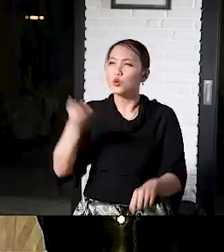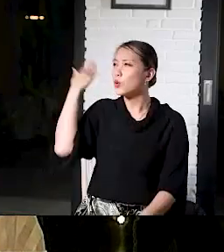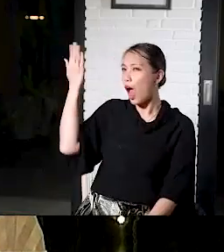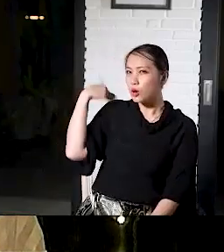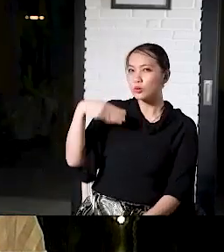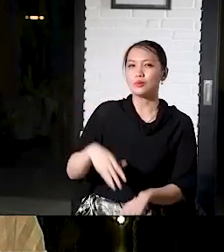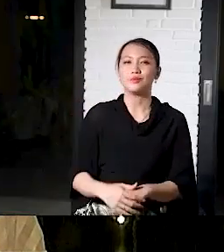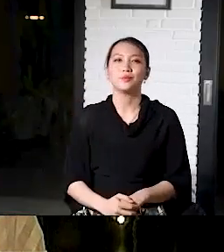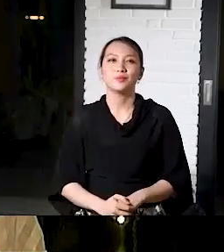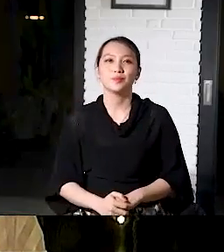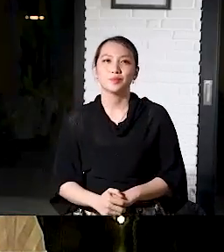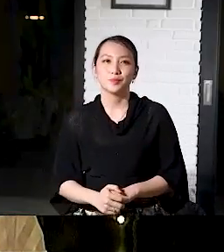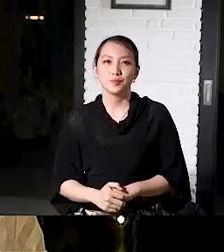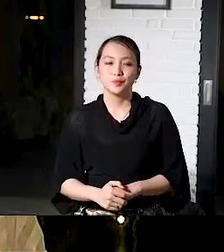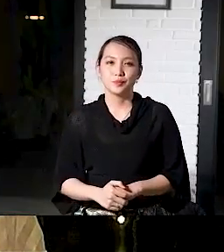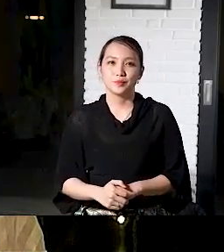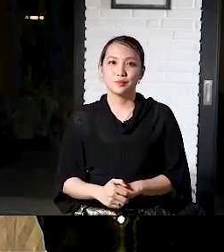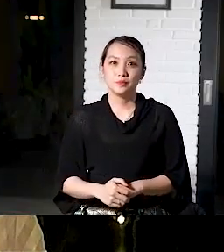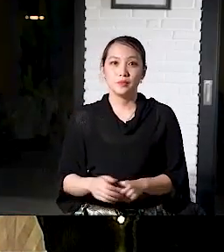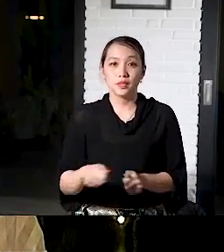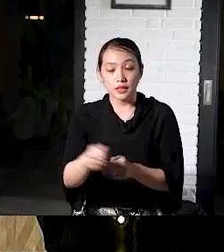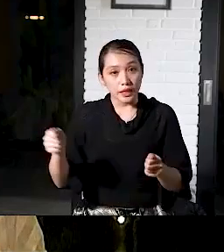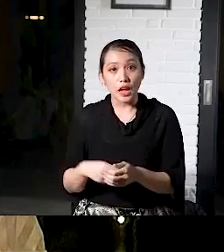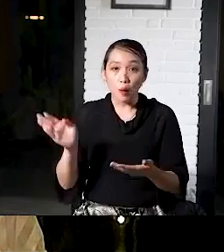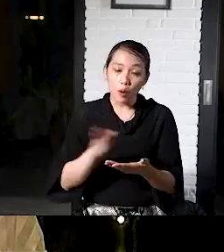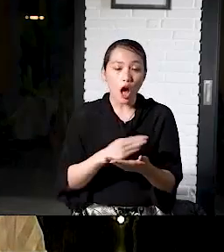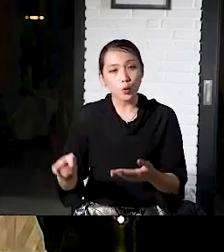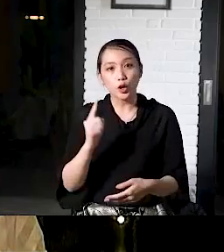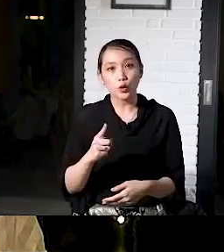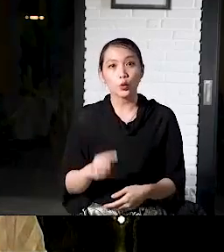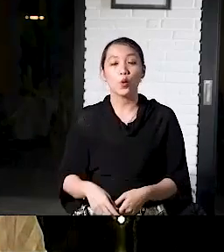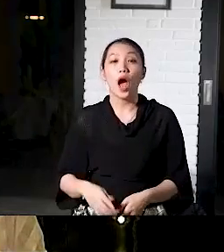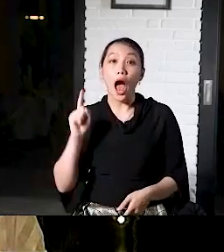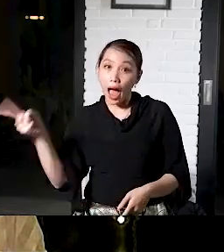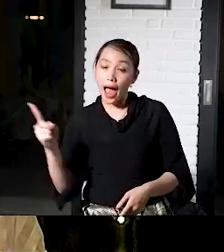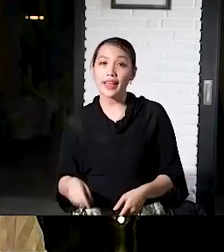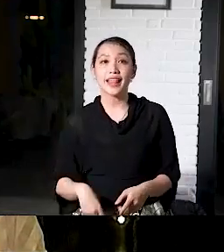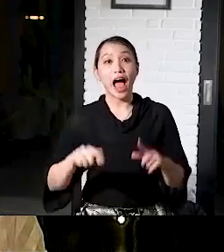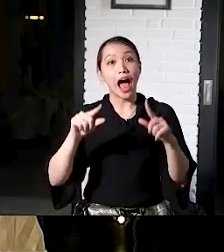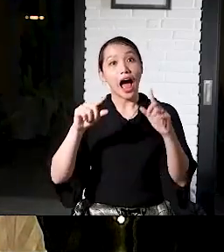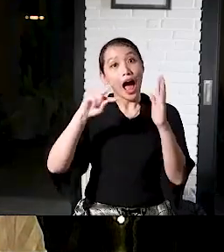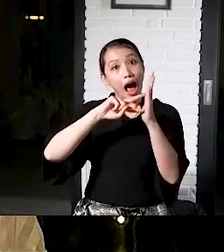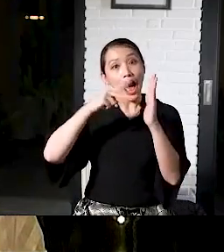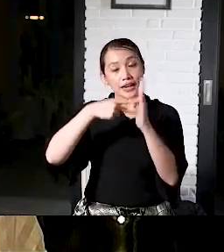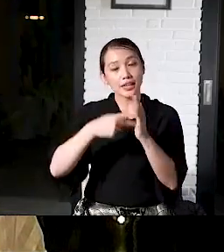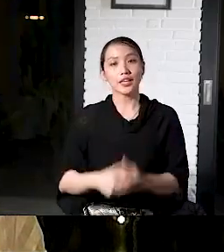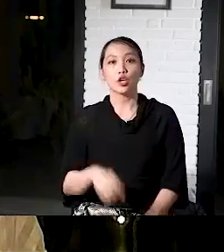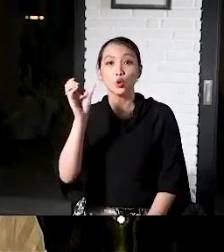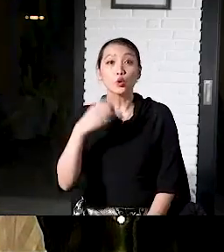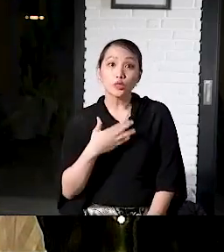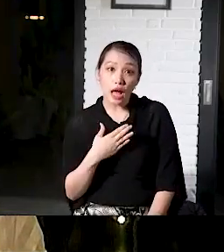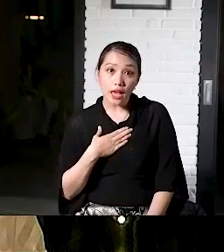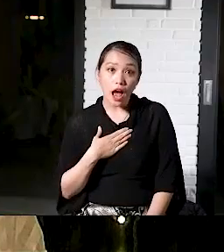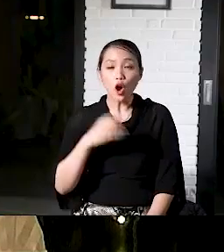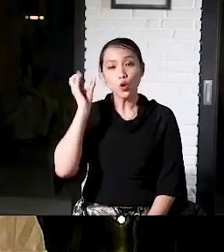artinya bagi saya. Mungkin berbeda dengan kalian, tetapi bagi saya ada artinya. Misalnya salah satunya adalah lagu Hanya Kau yang seperti